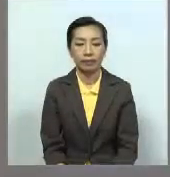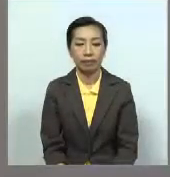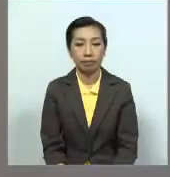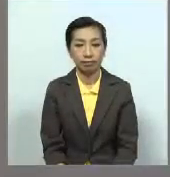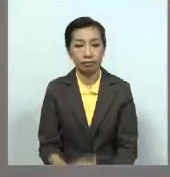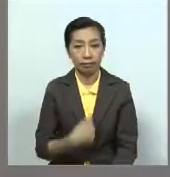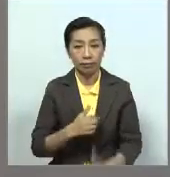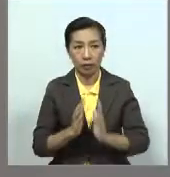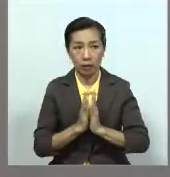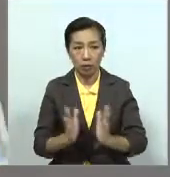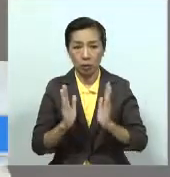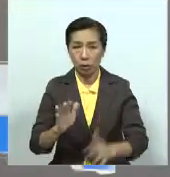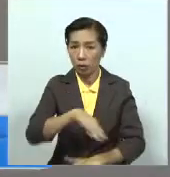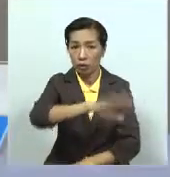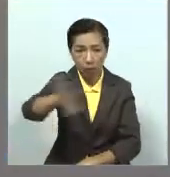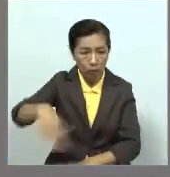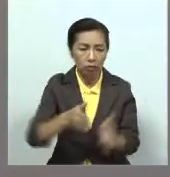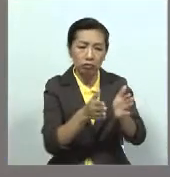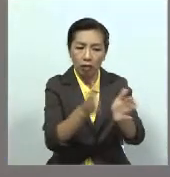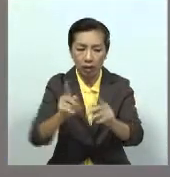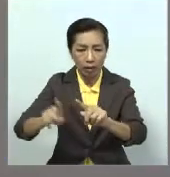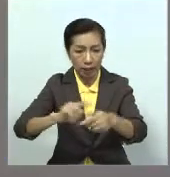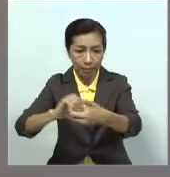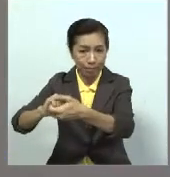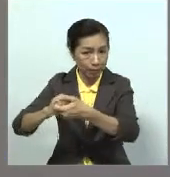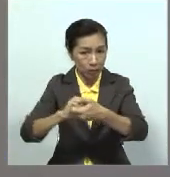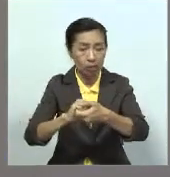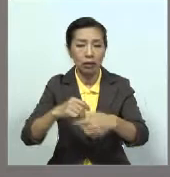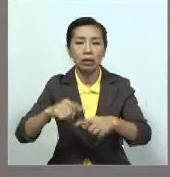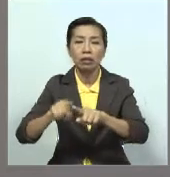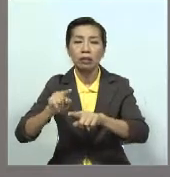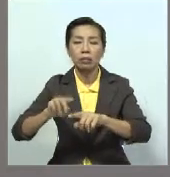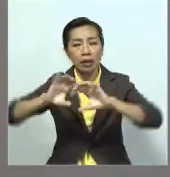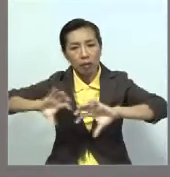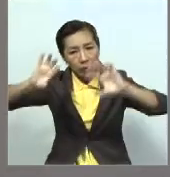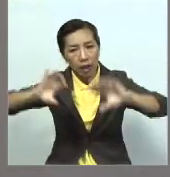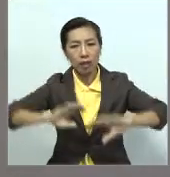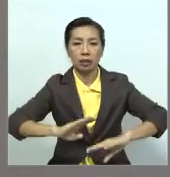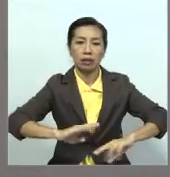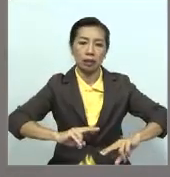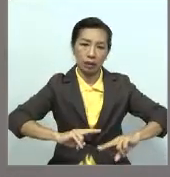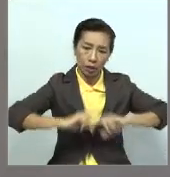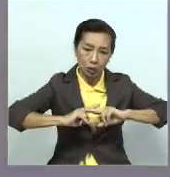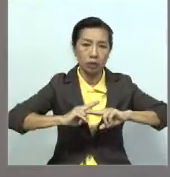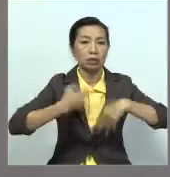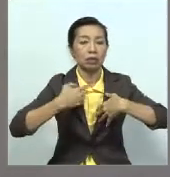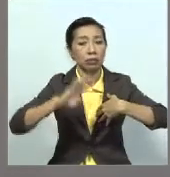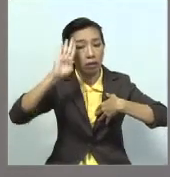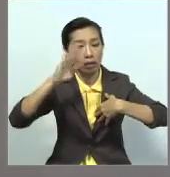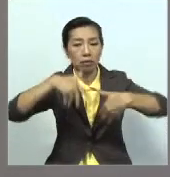ก็ขอขอบคุณทุกคนทุกภาคส่วนที่เกี่ยวข้องไม่ว่าจะภาครัฐภาคเอกชนประชาชนจิตอาสาทั้งหมดนะ